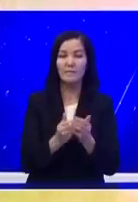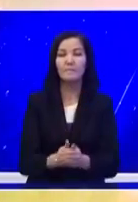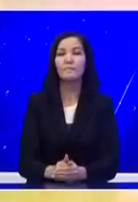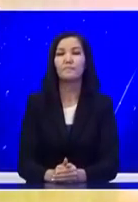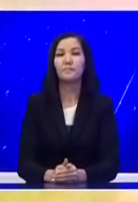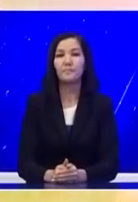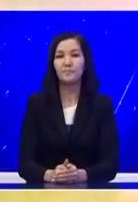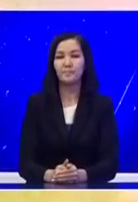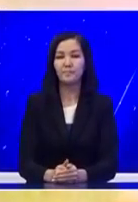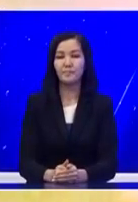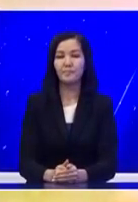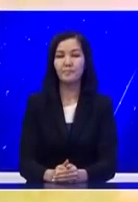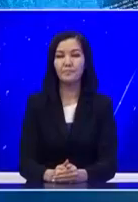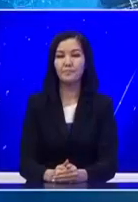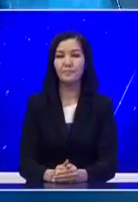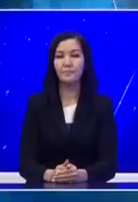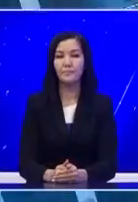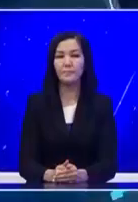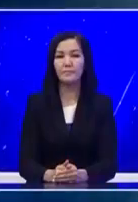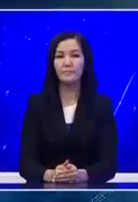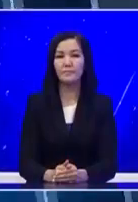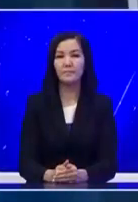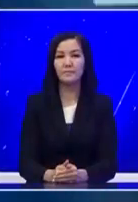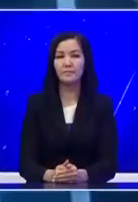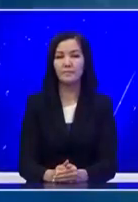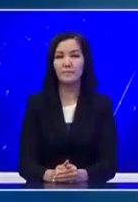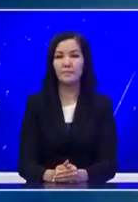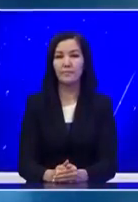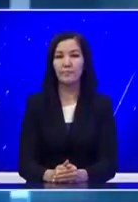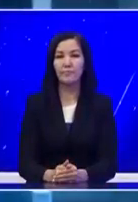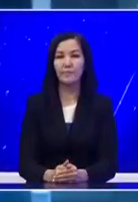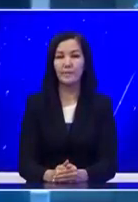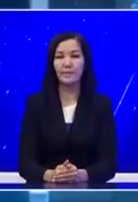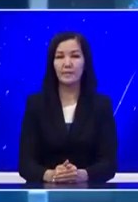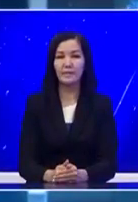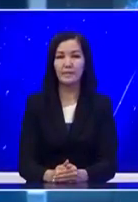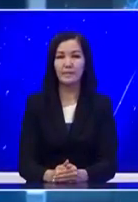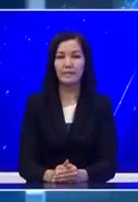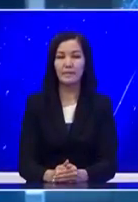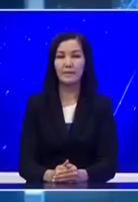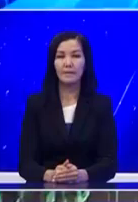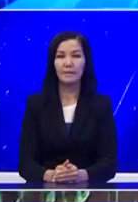іс табысты болады дейді саладағылар. Алмат Хамит, Ержан Дүйсен, Жетісу телеарнасы, Талдықорған.